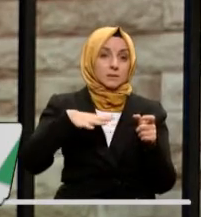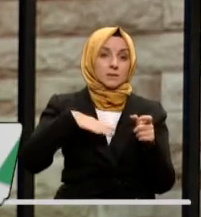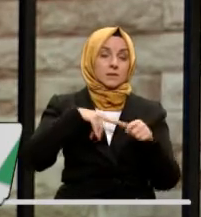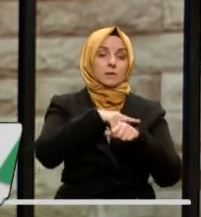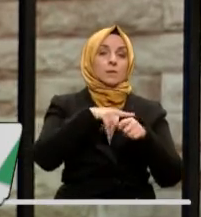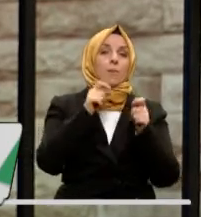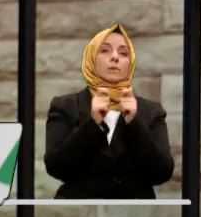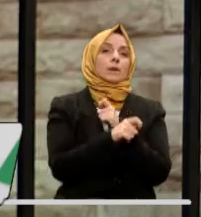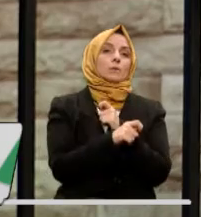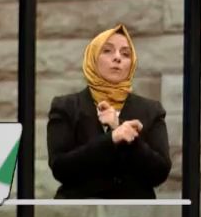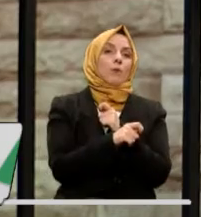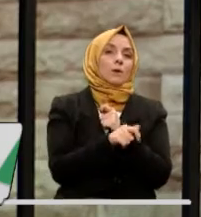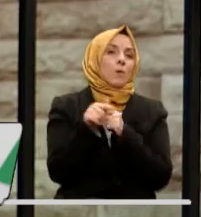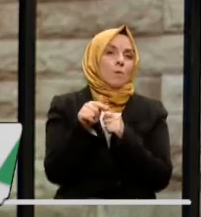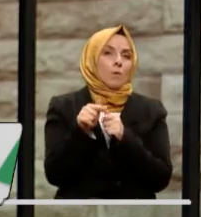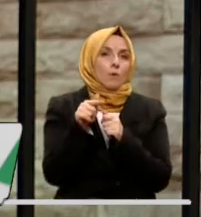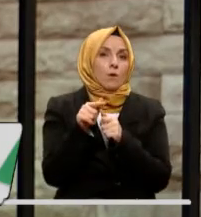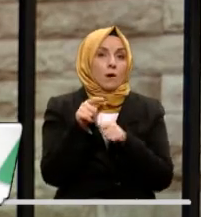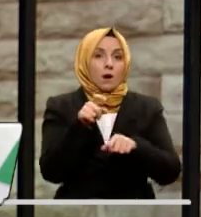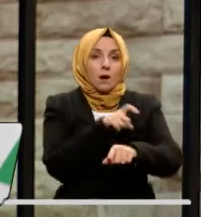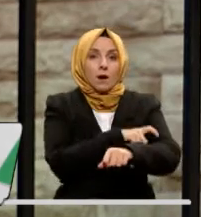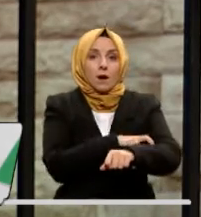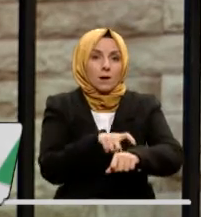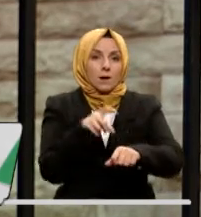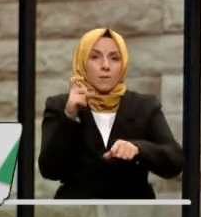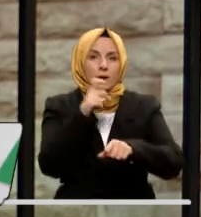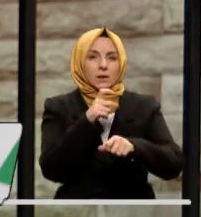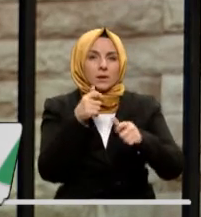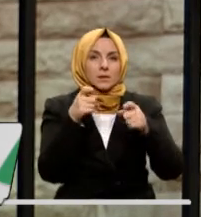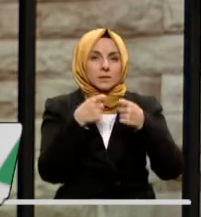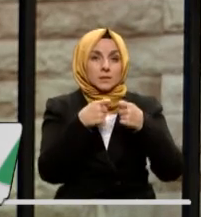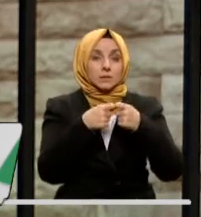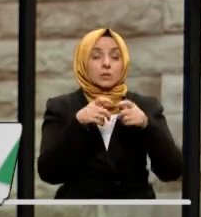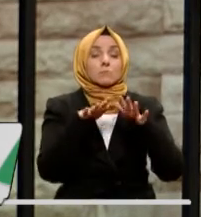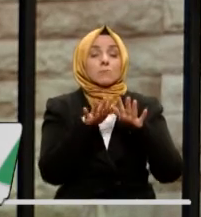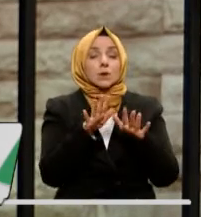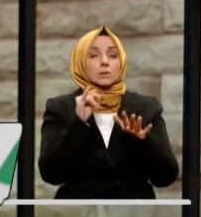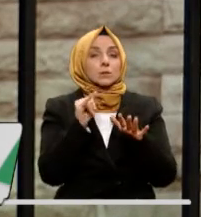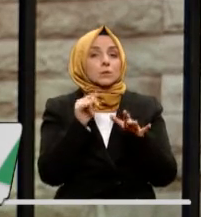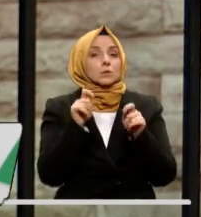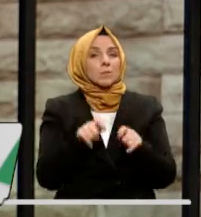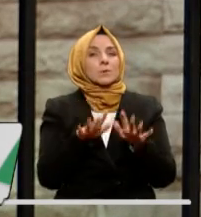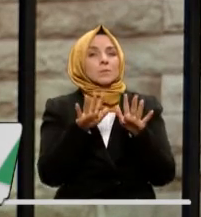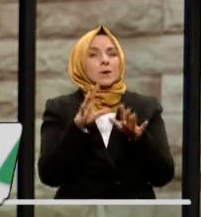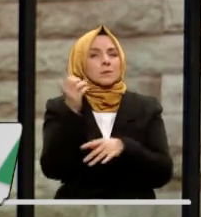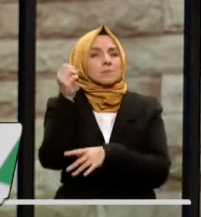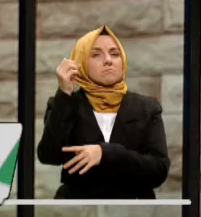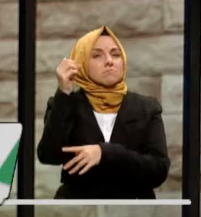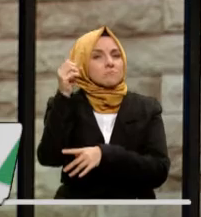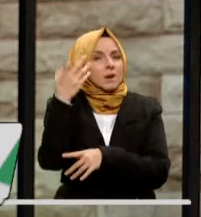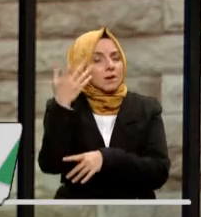takvimde Haram aylar vardır Bu Haram aylarda savaşılmaz kötülük yapılmaz ağaçlar koparılmaz özellikle